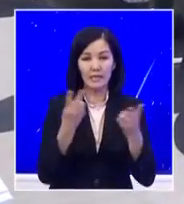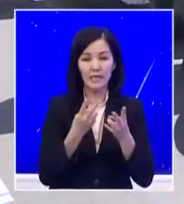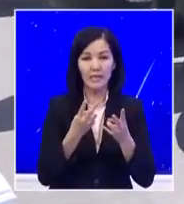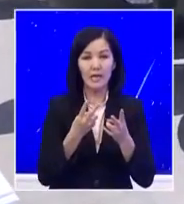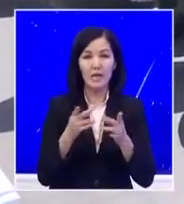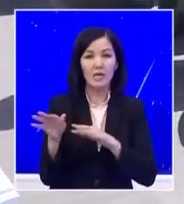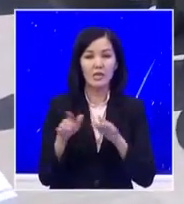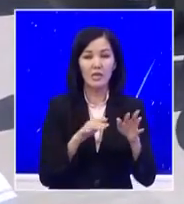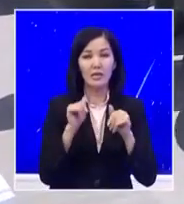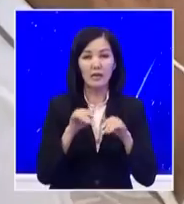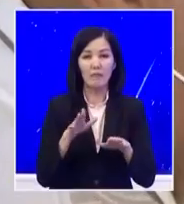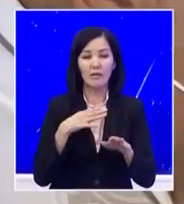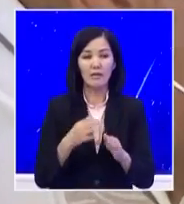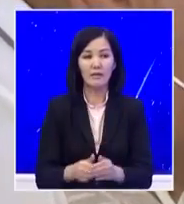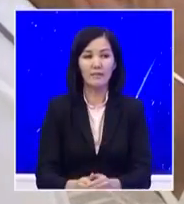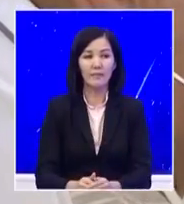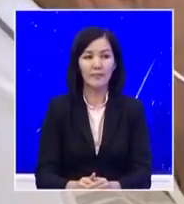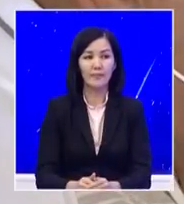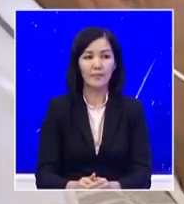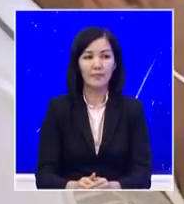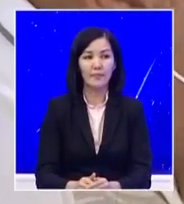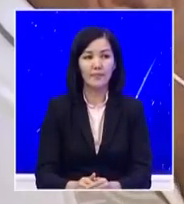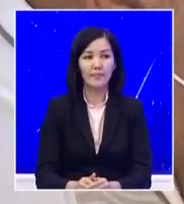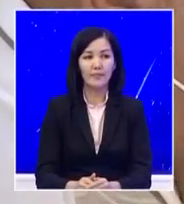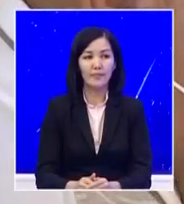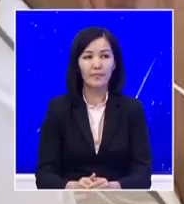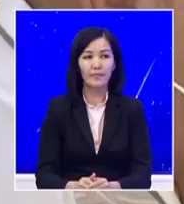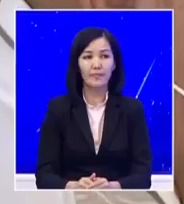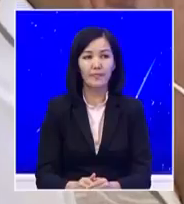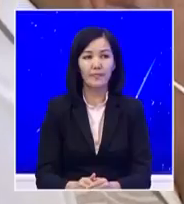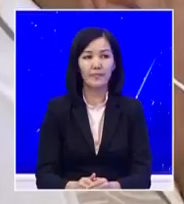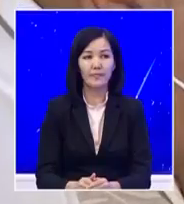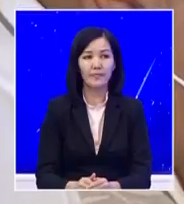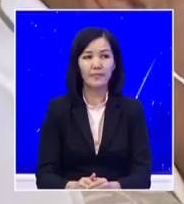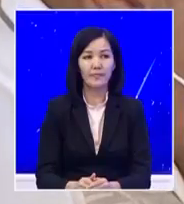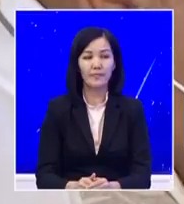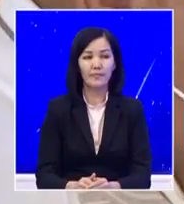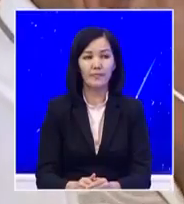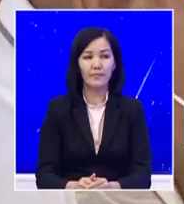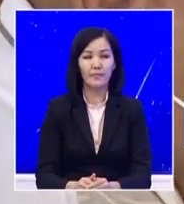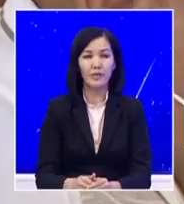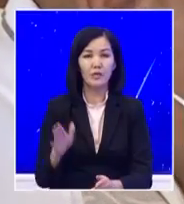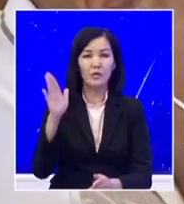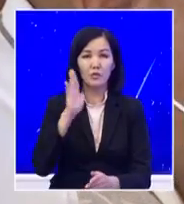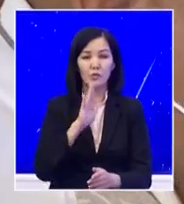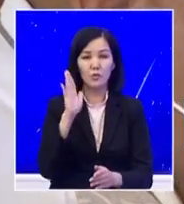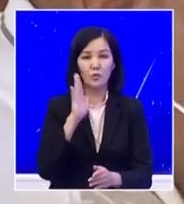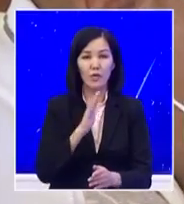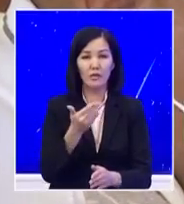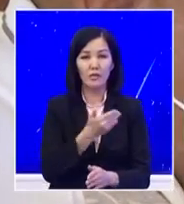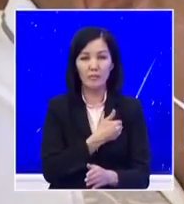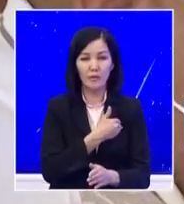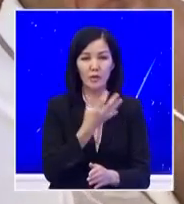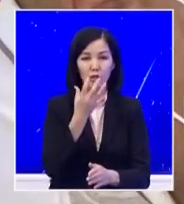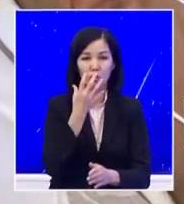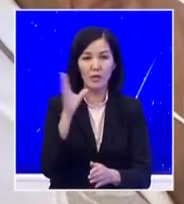арнайы шаралар қабылданды. Температура воды уже прогреется к этому периоду. Су температурасы жылынғаннан кейін